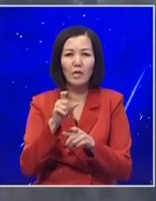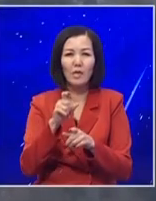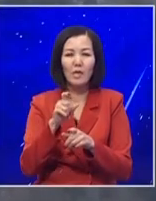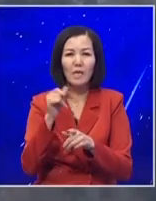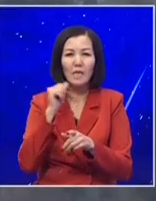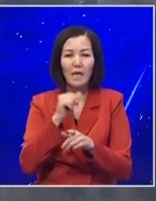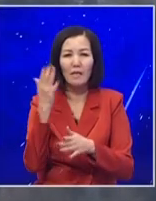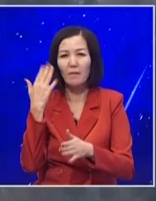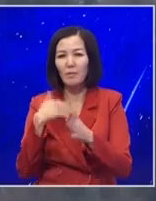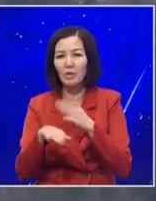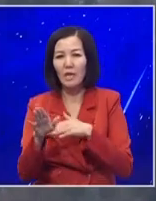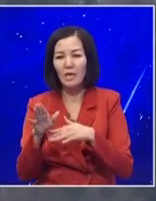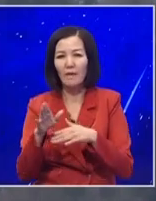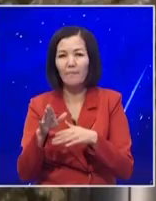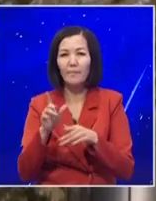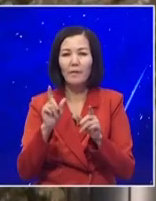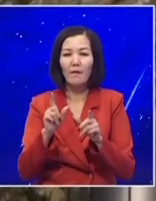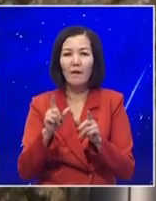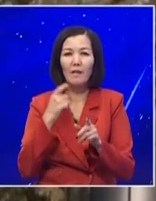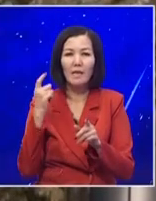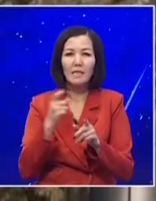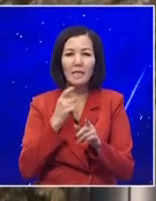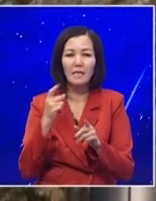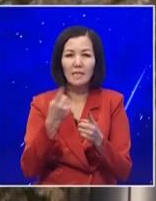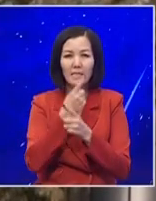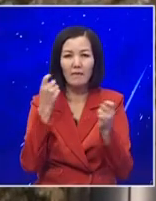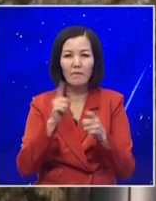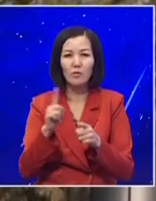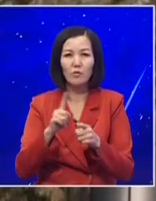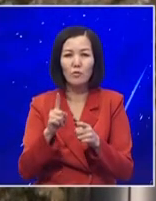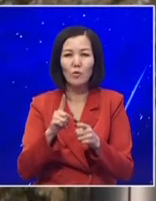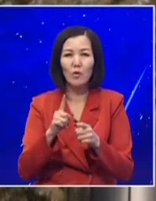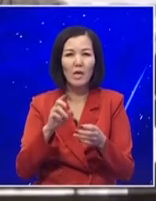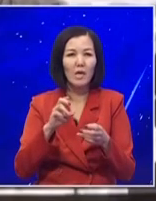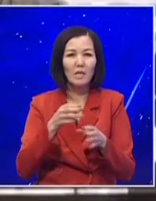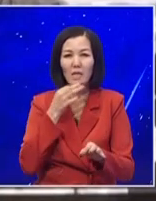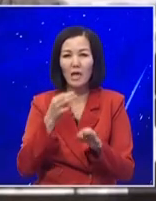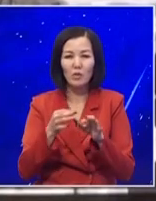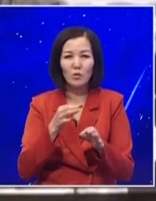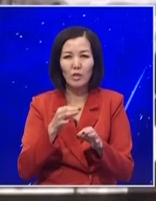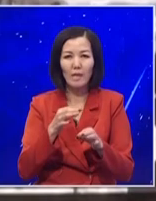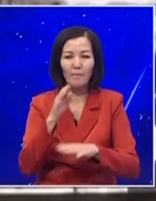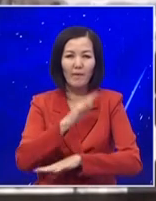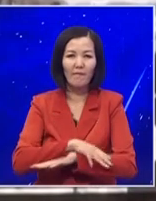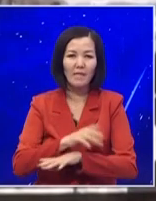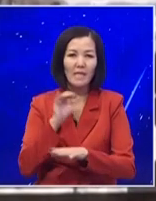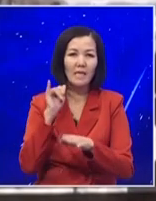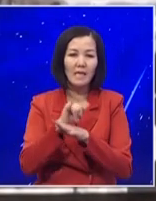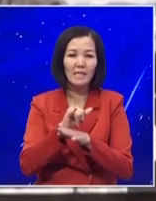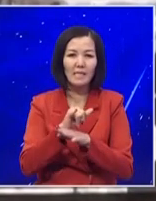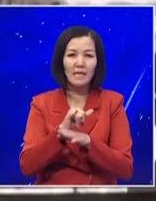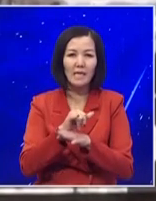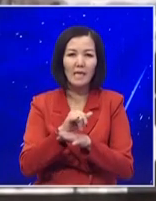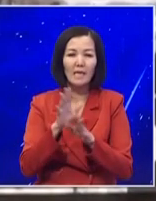тайно бежали из гостиниц. Владельцы отелей заявили, что не осуждают поведение гостей. Среди них были и семьи